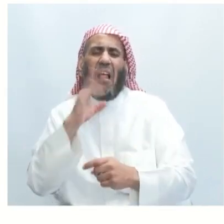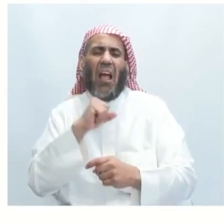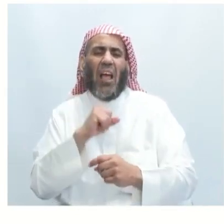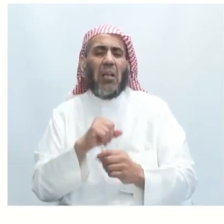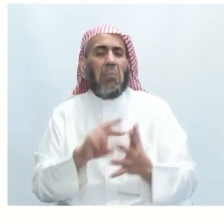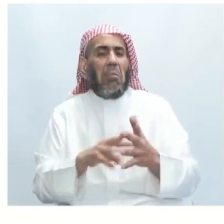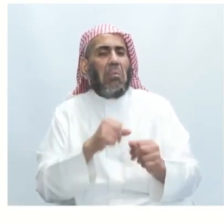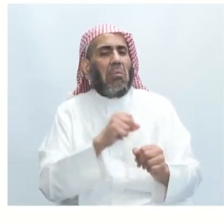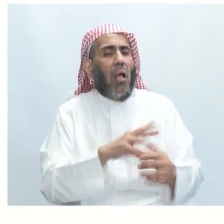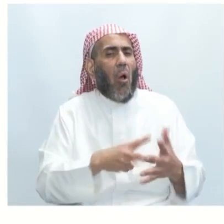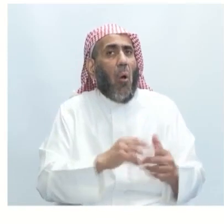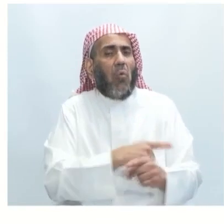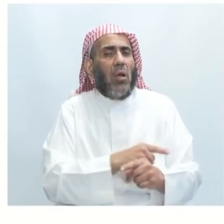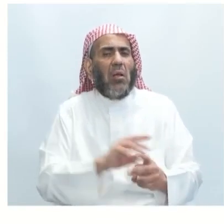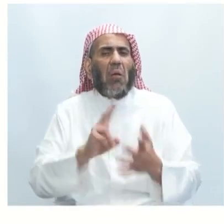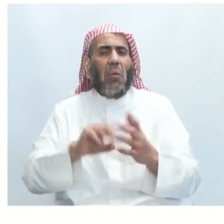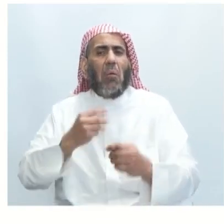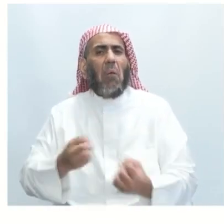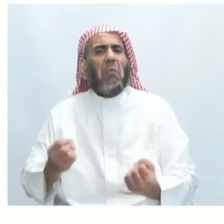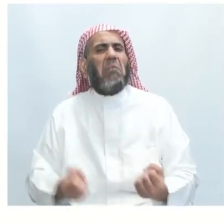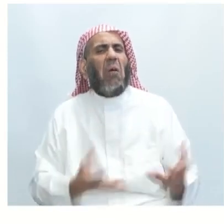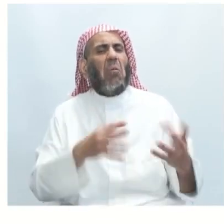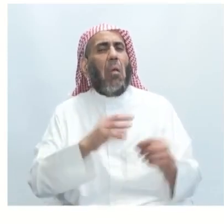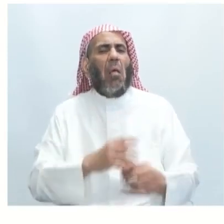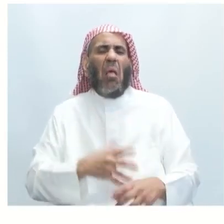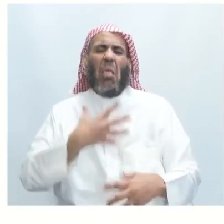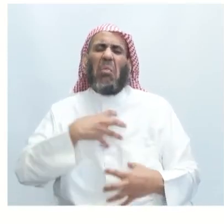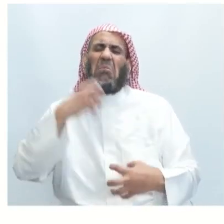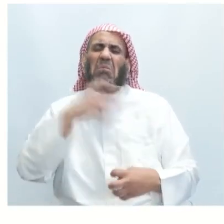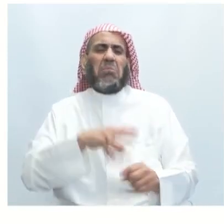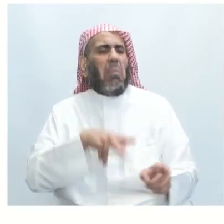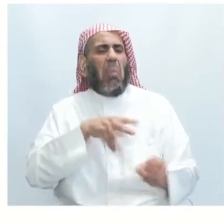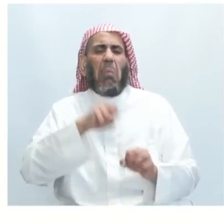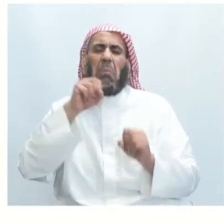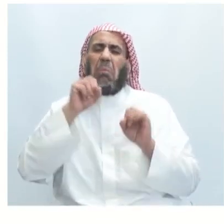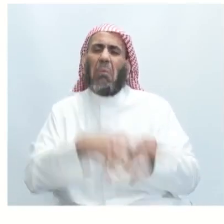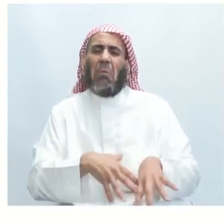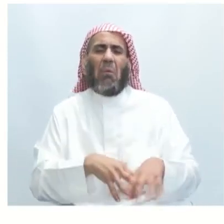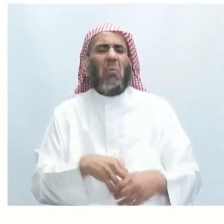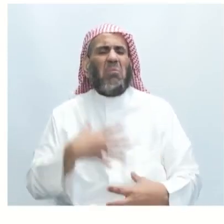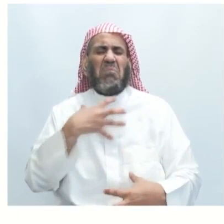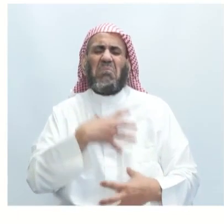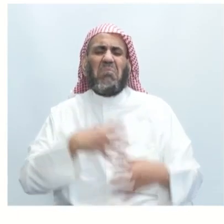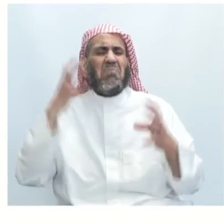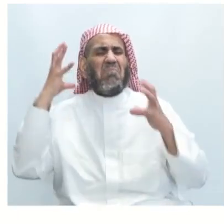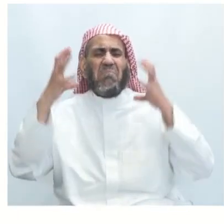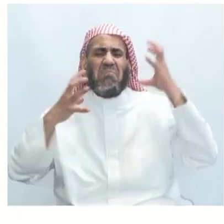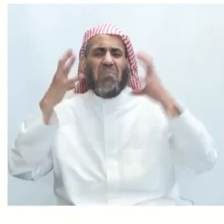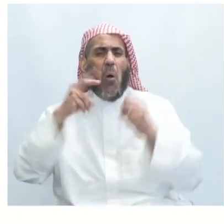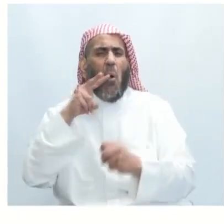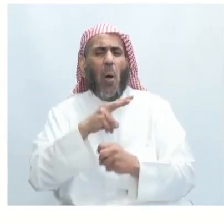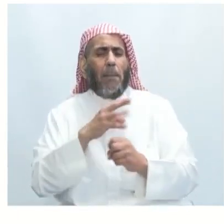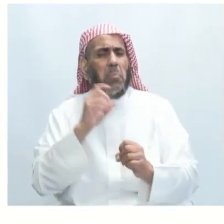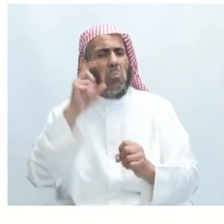تقي قد نشاهد الغير تقي دائما متدمر ضجر يرى متضجر يرى الامور دائما